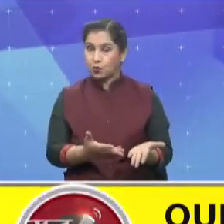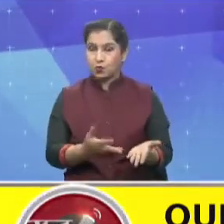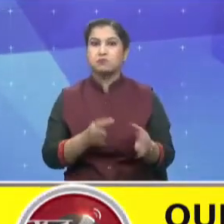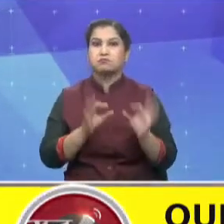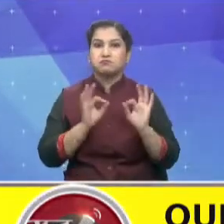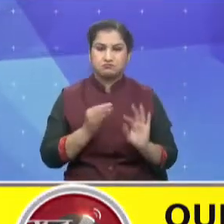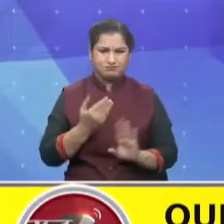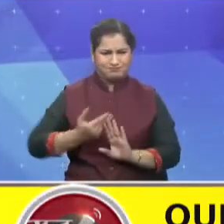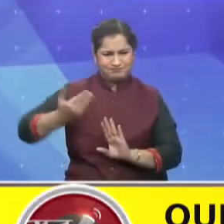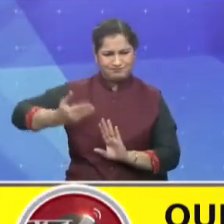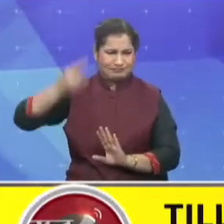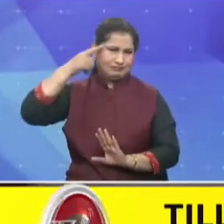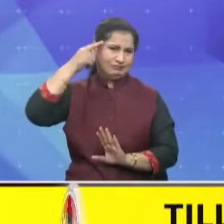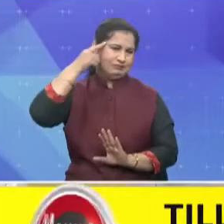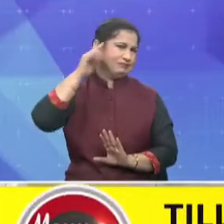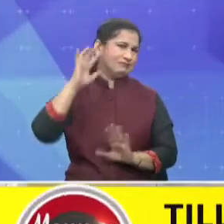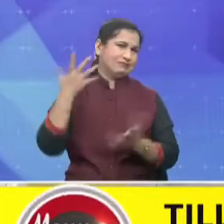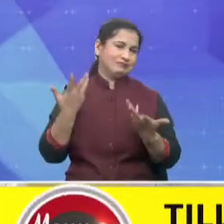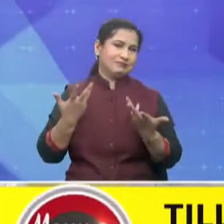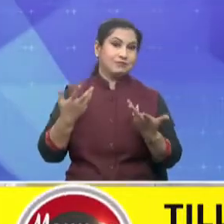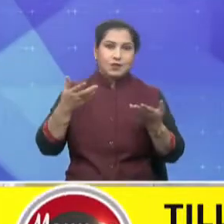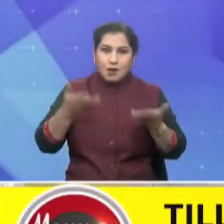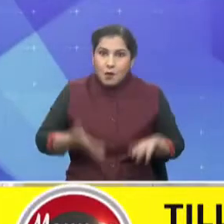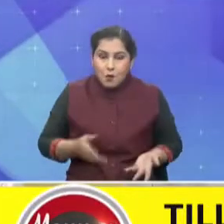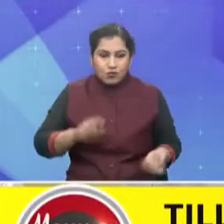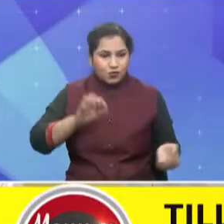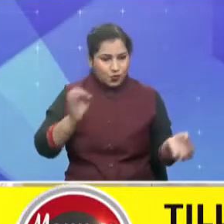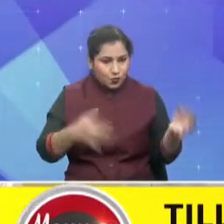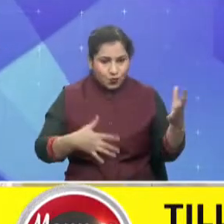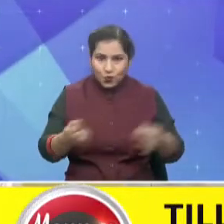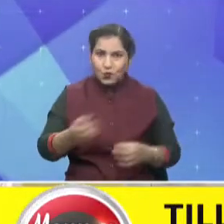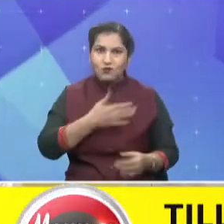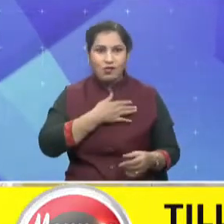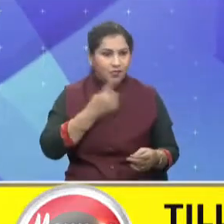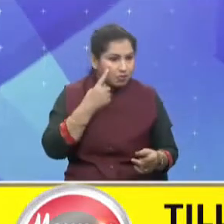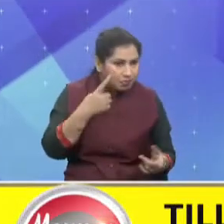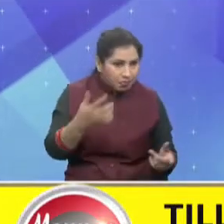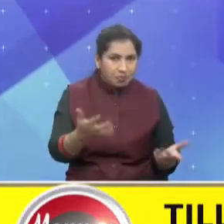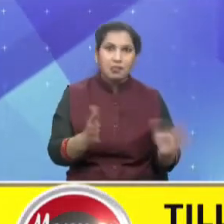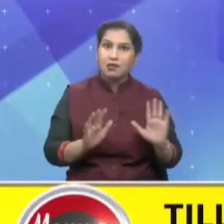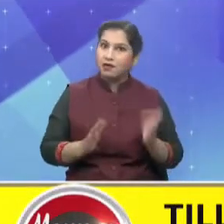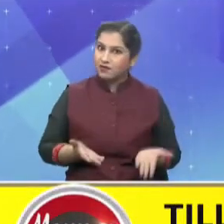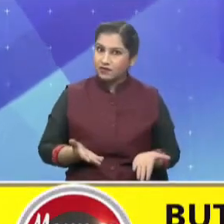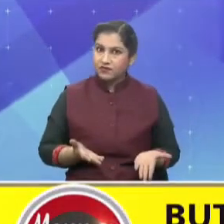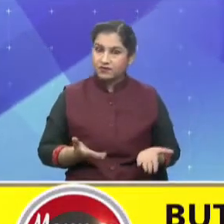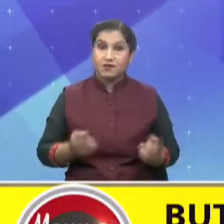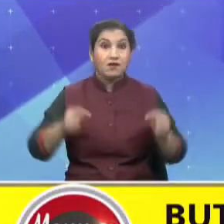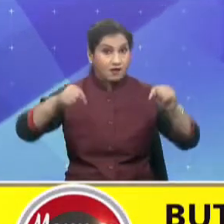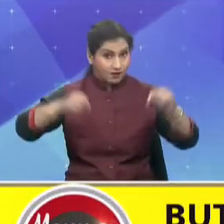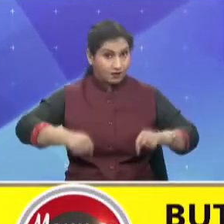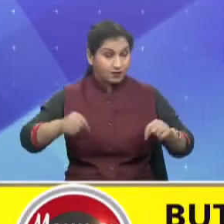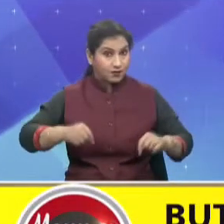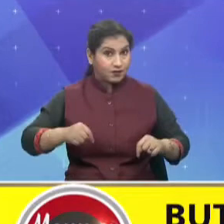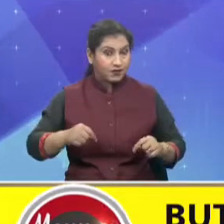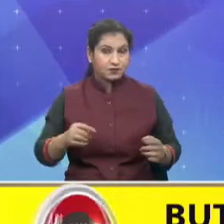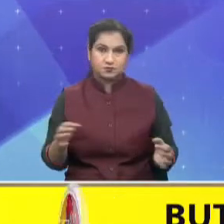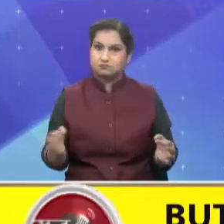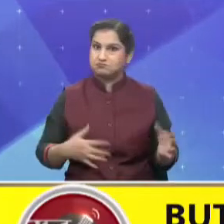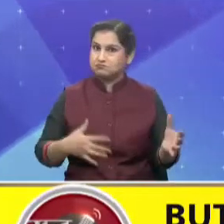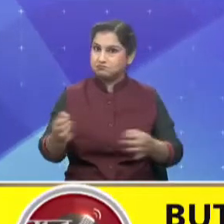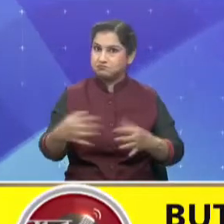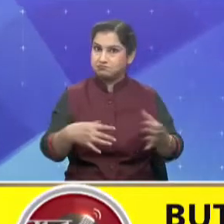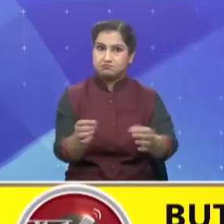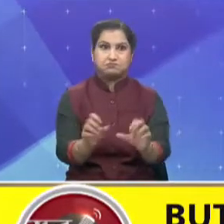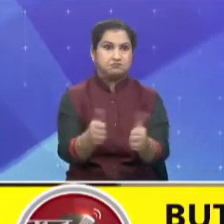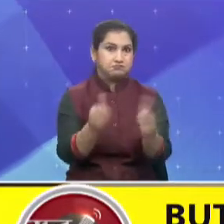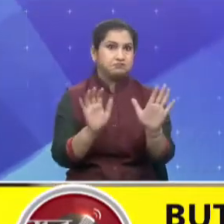कुछ साल पहले तक किसी को इसका भरोसा भी नहीं होता था, लेकिन आज ये व्यवस्था का हिस्सा बनता जा रहा